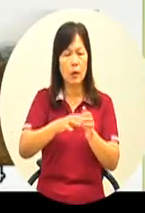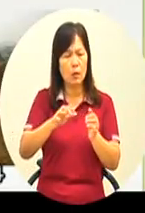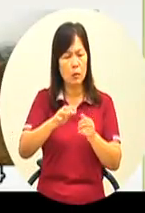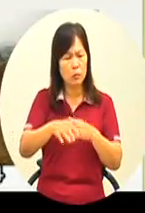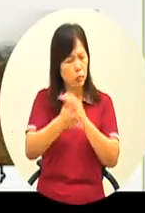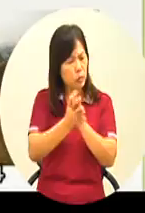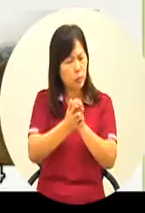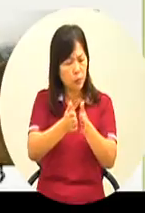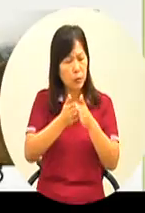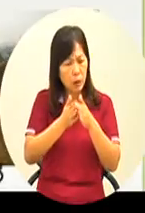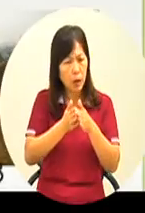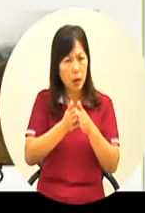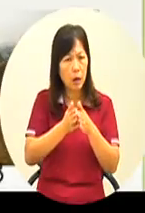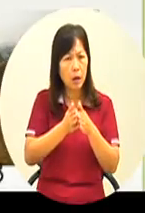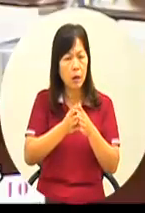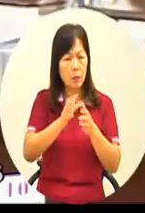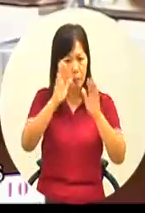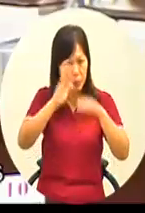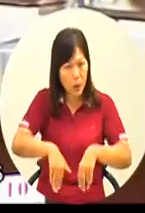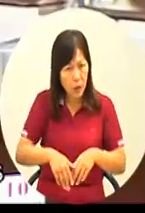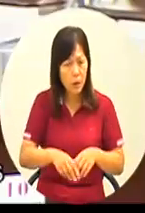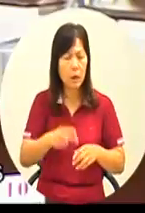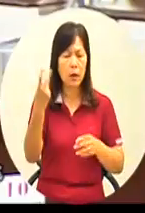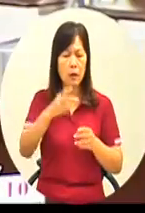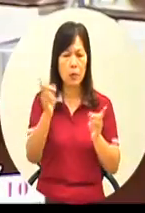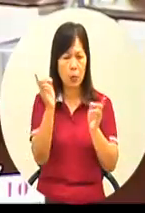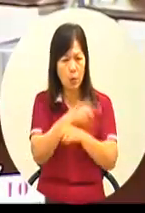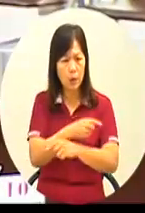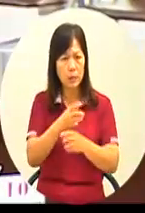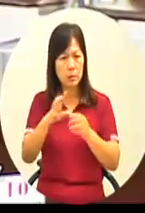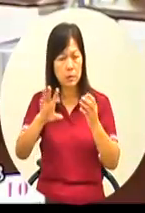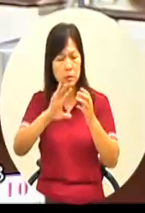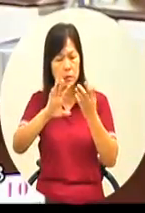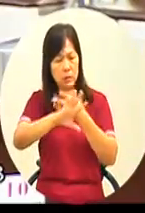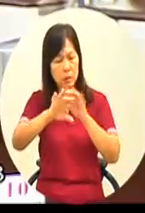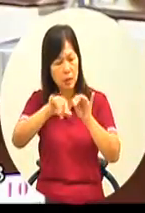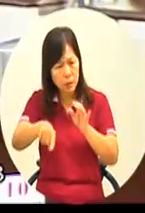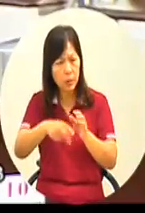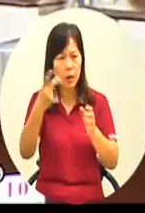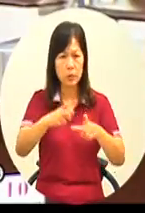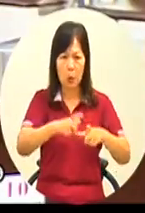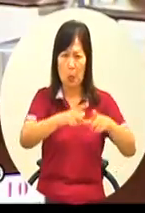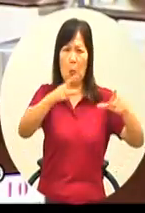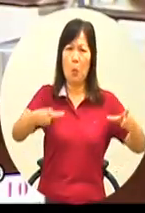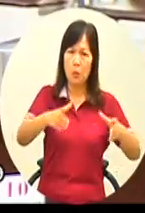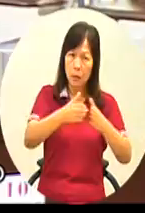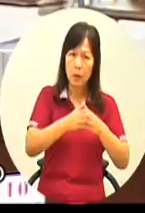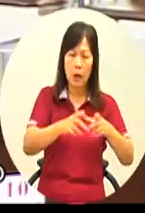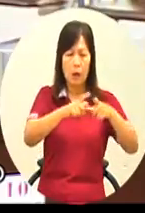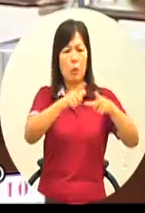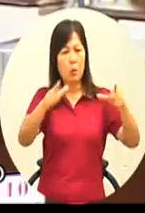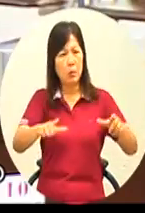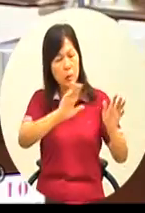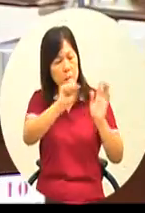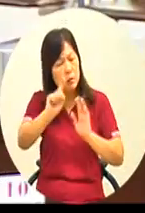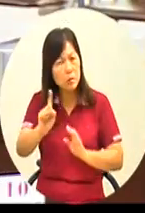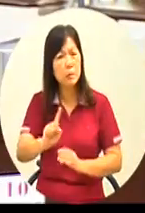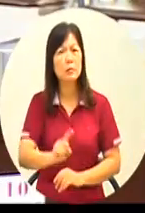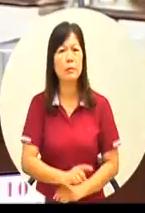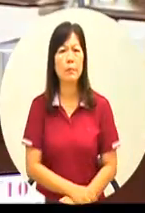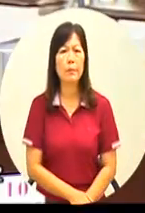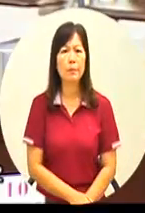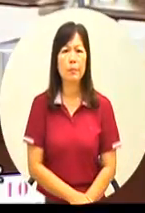来用掉换所在，还是要来扩大，对不对？哈啊扩大经营是安怎？哦，